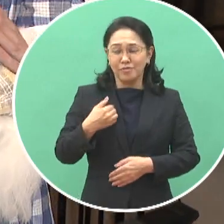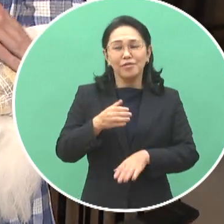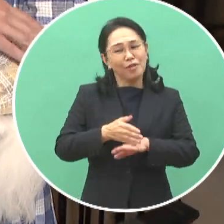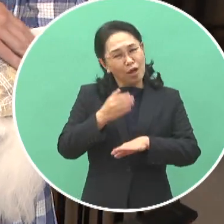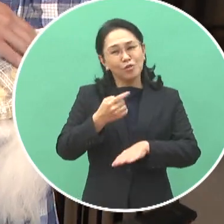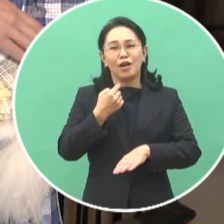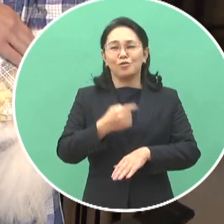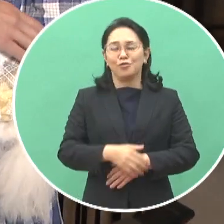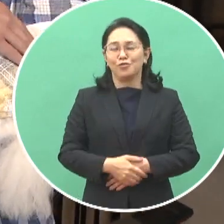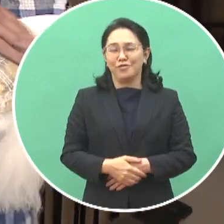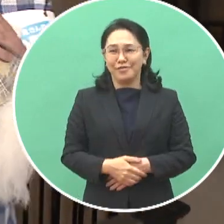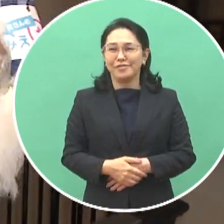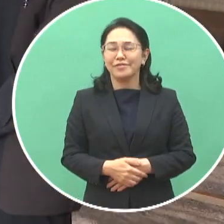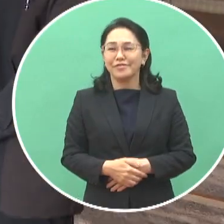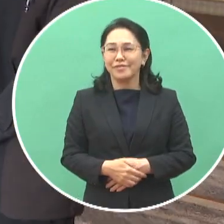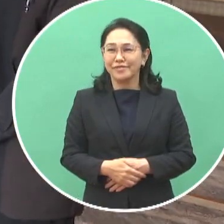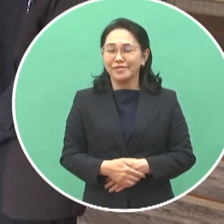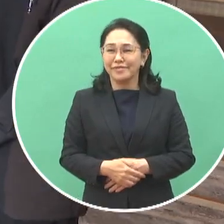ります。